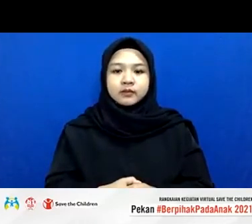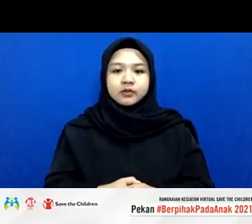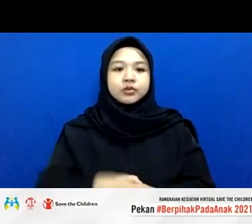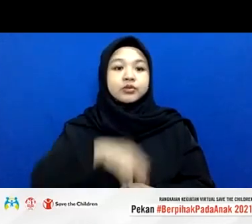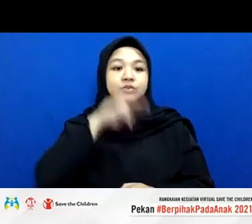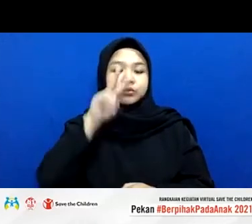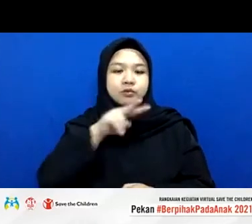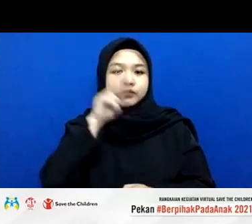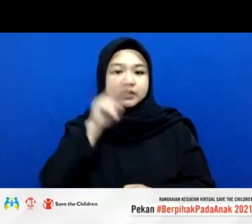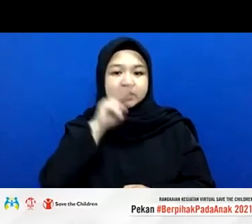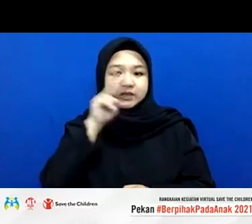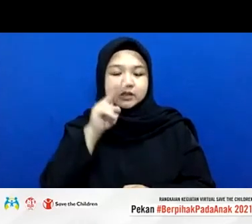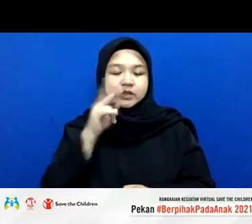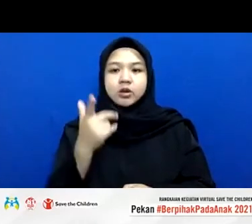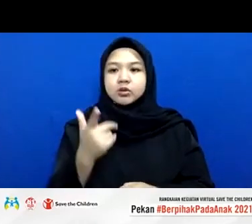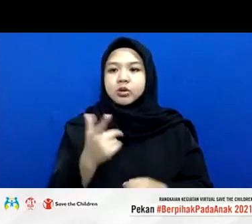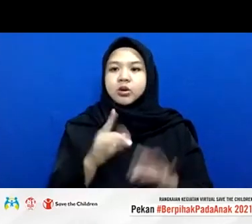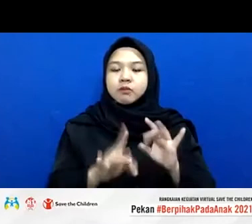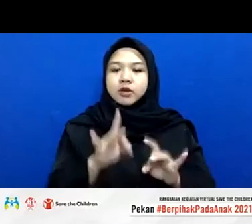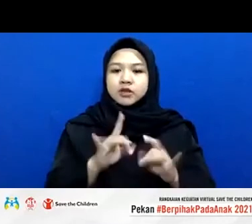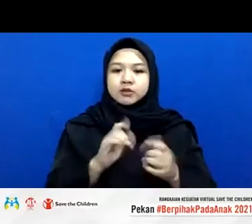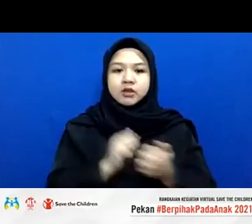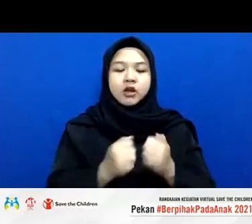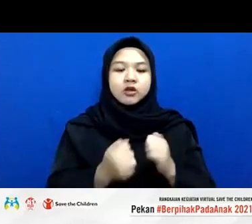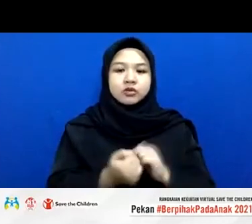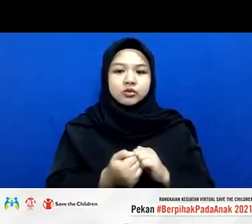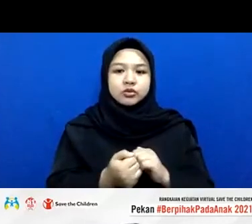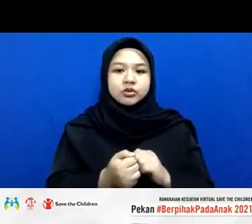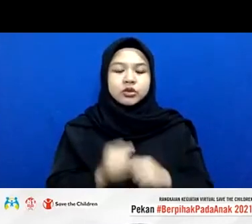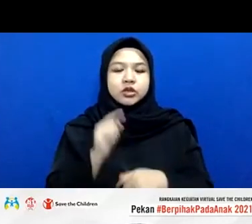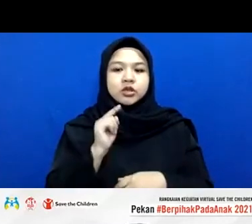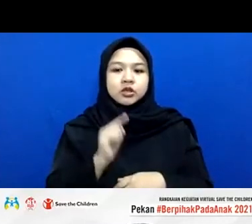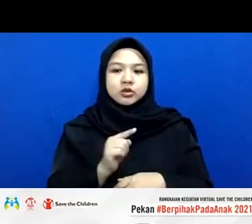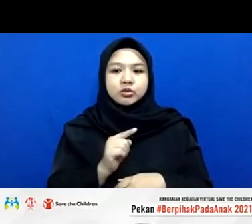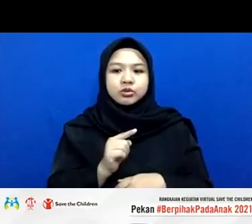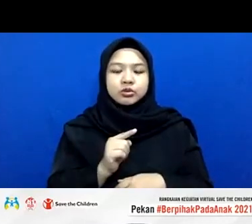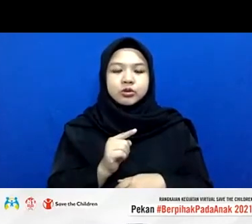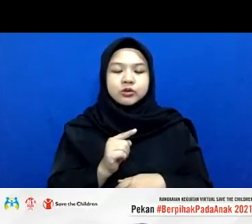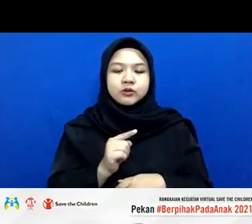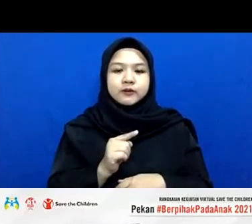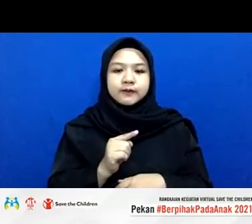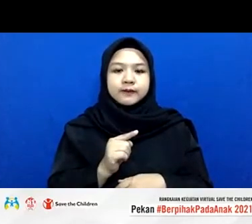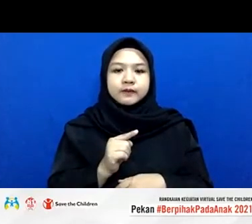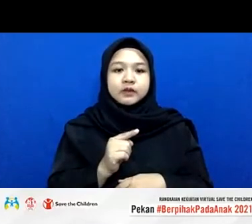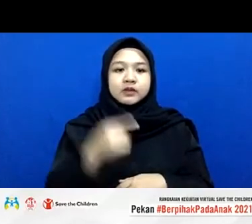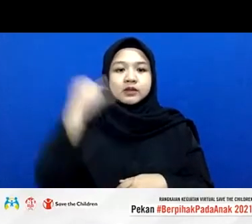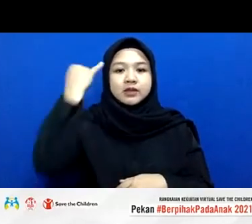supervisi dan juga manajemen kasus itu memang secara keilmuan itu